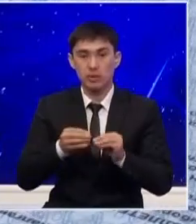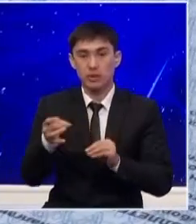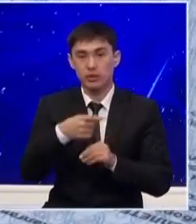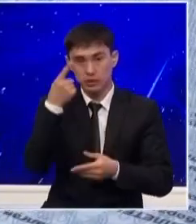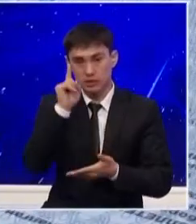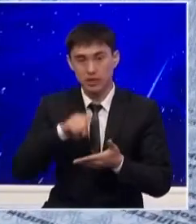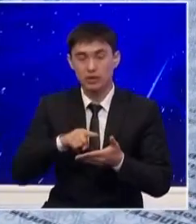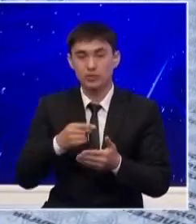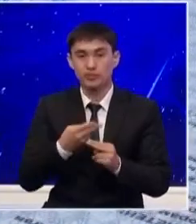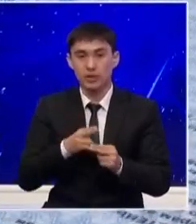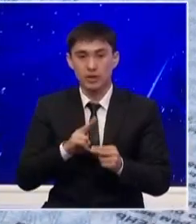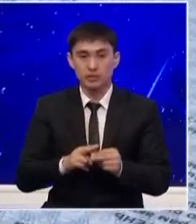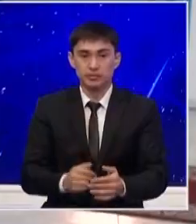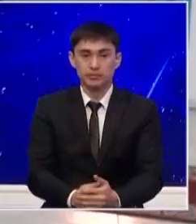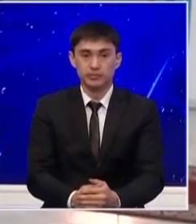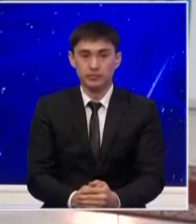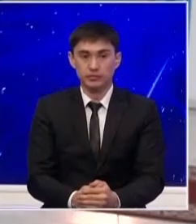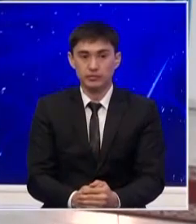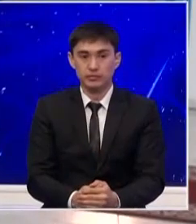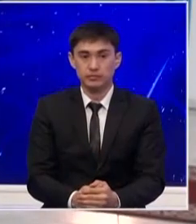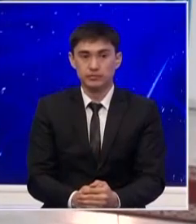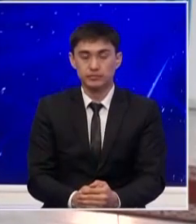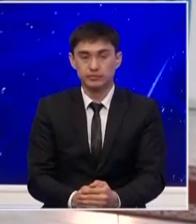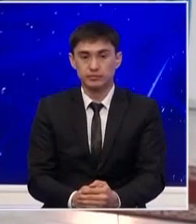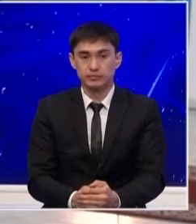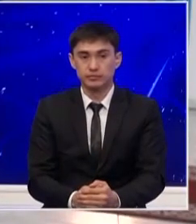региона знакомы не понаслышке.